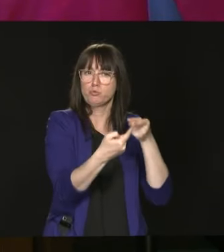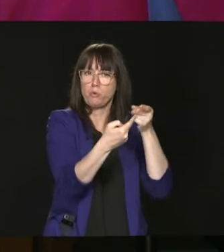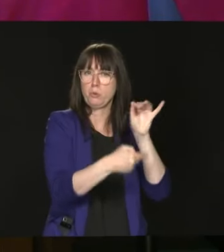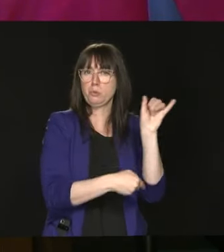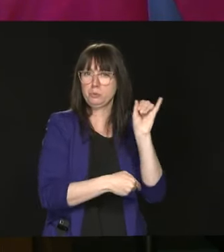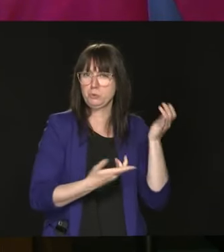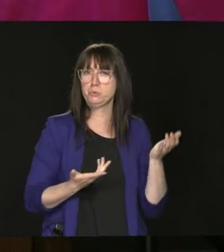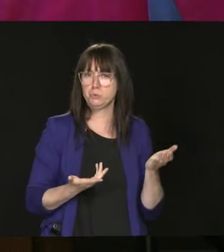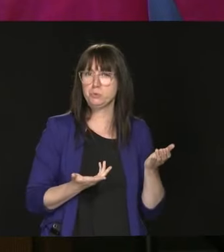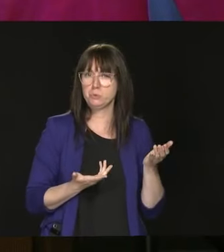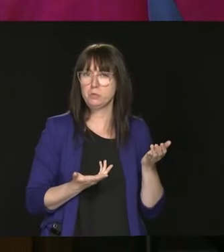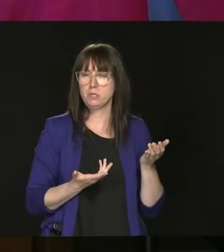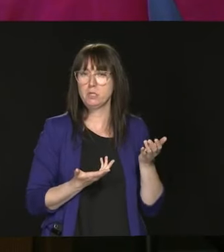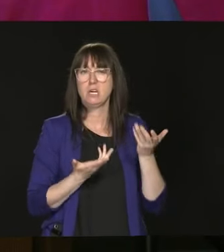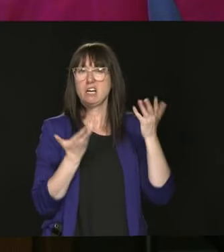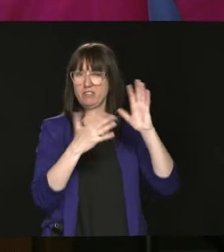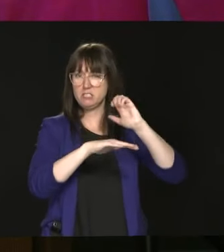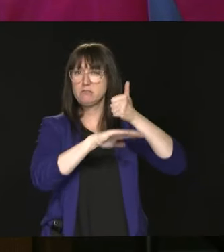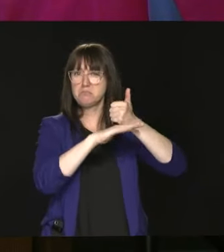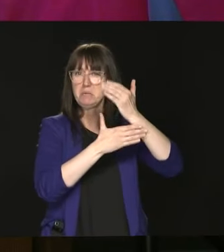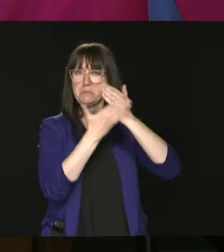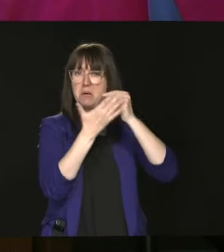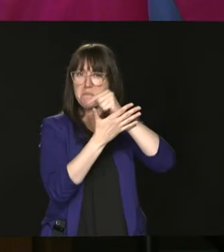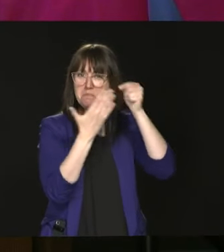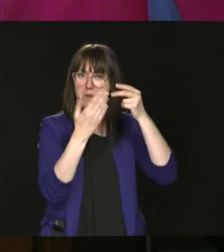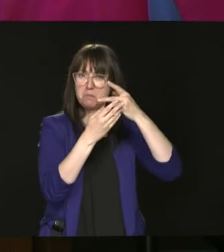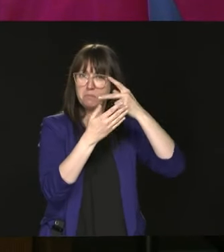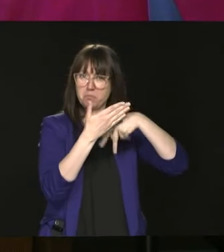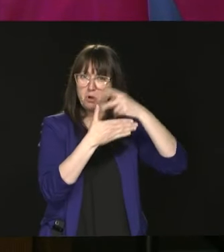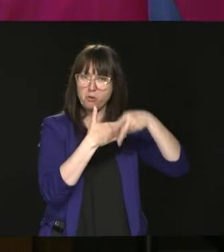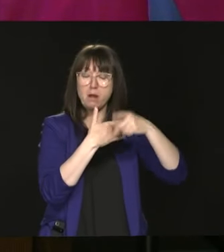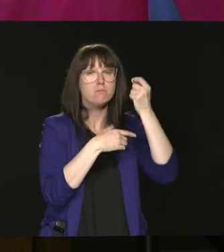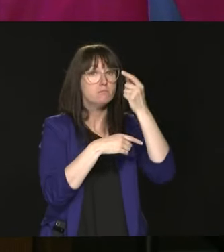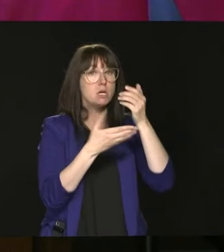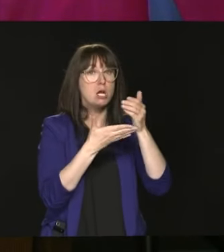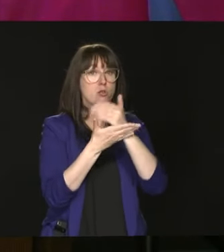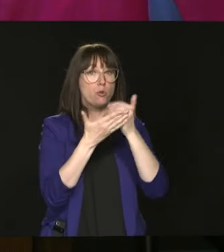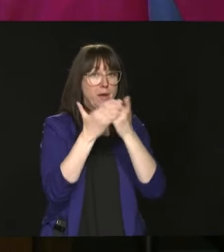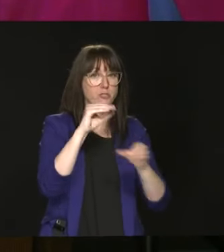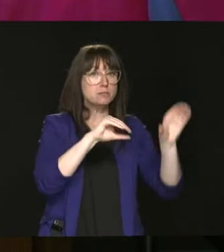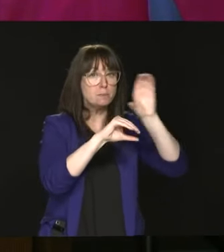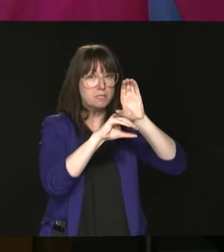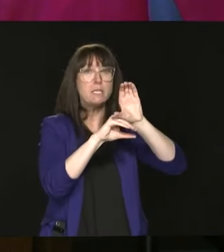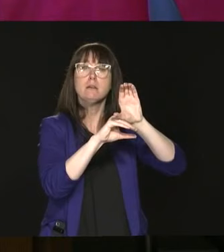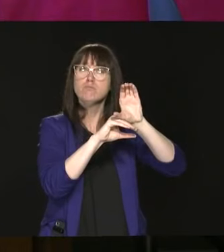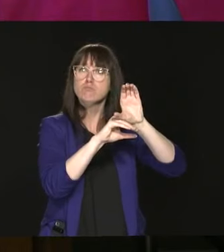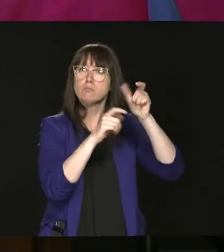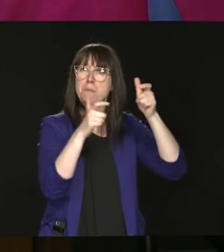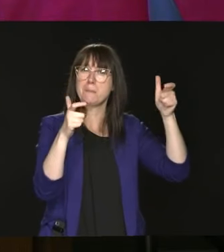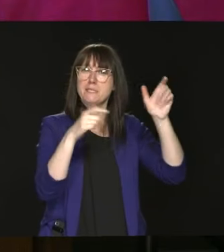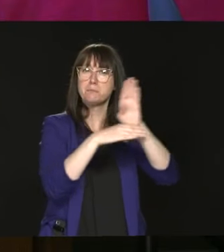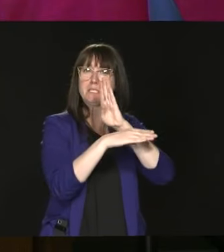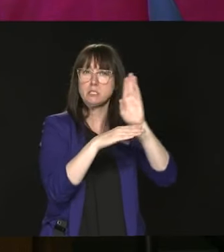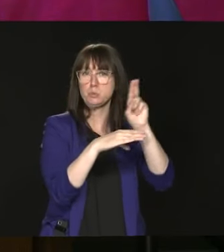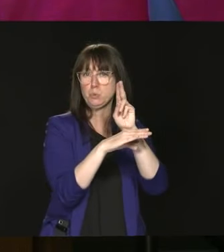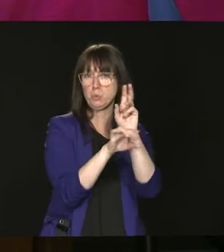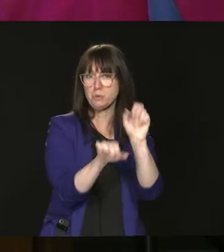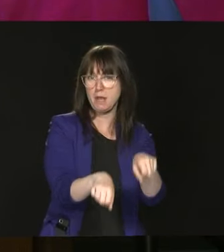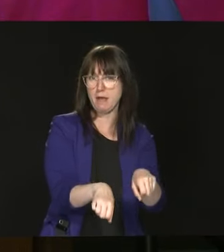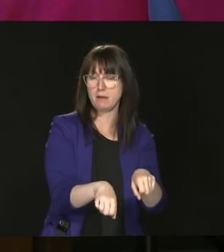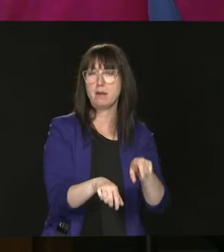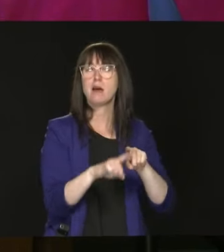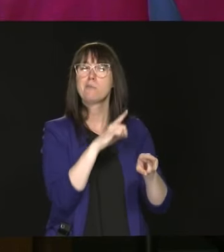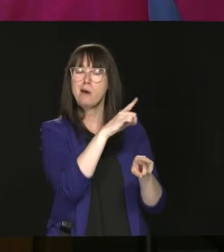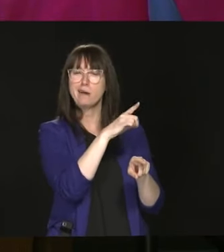entreprises, bien sûr. Mais aussi, nous savons que pour eux, comme pour les autres entreprises qui sont plus petites, le niveau de crédit est